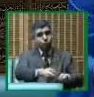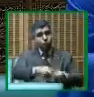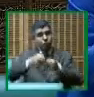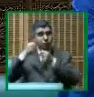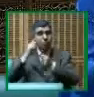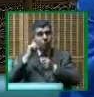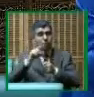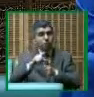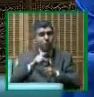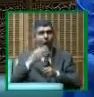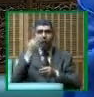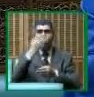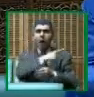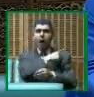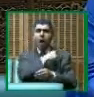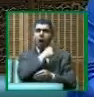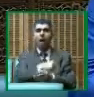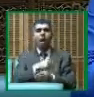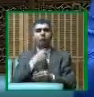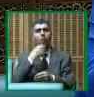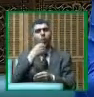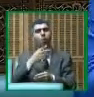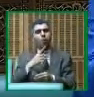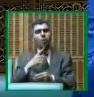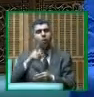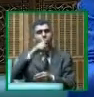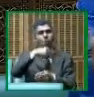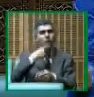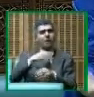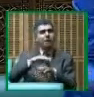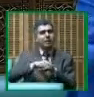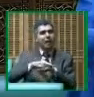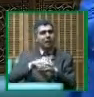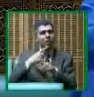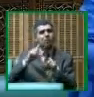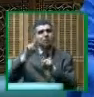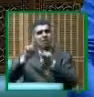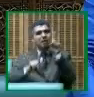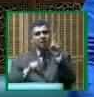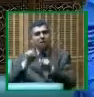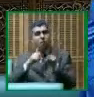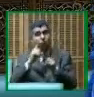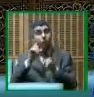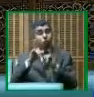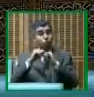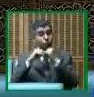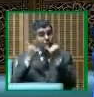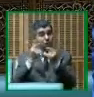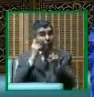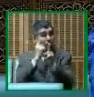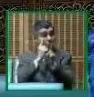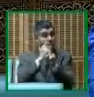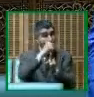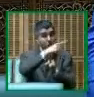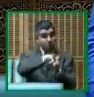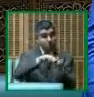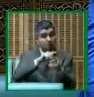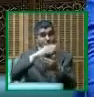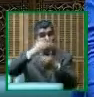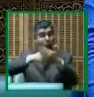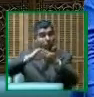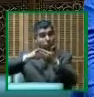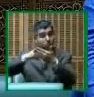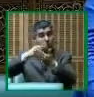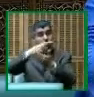2014 اليوم كالوزاره ديالكم ما تجبدوش حتى الناس في ظرف وجيز ماشي حرام؟ وكتقول لي دابا